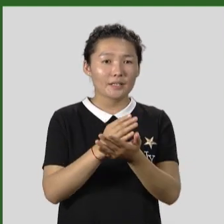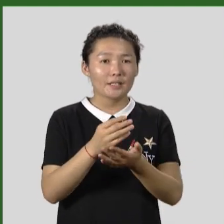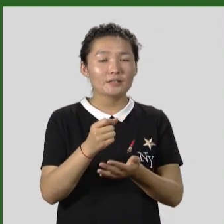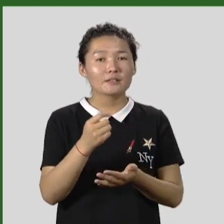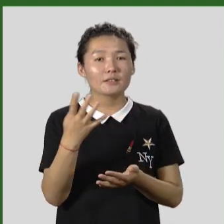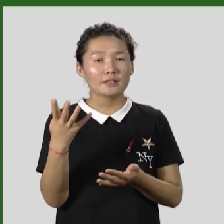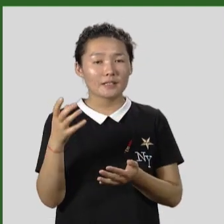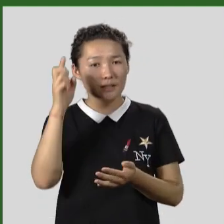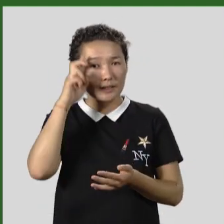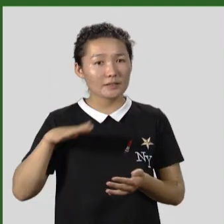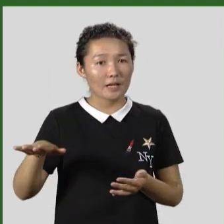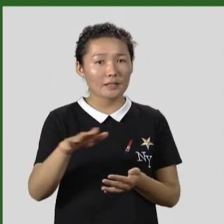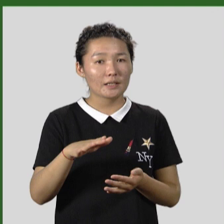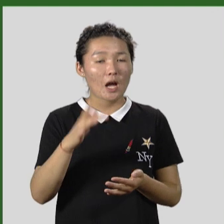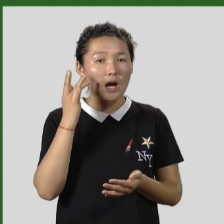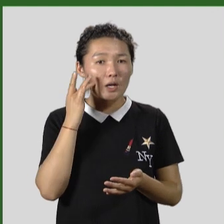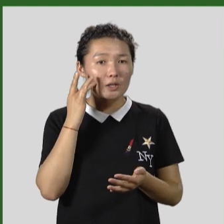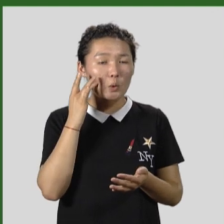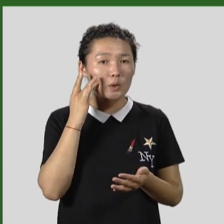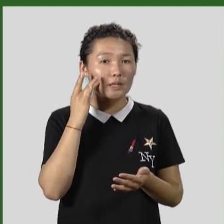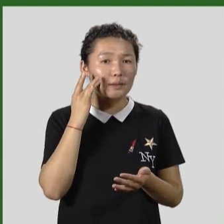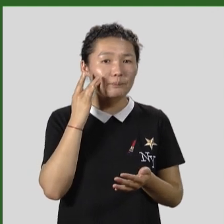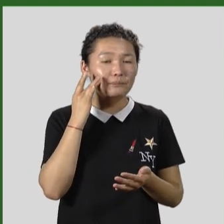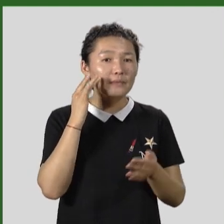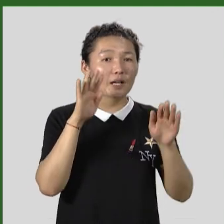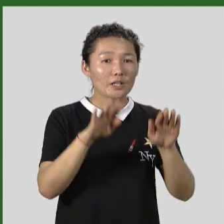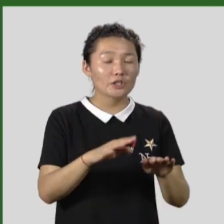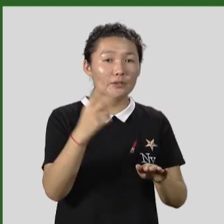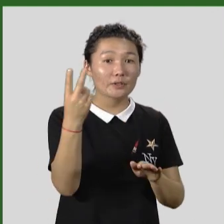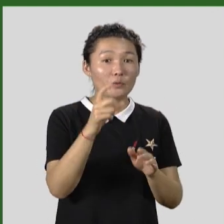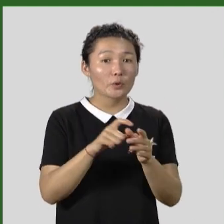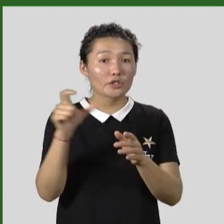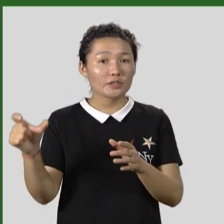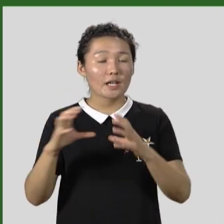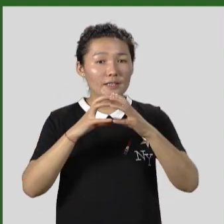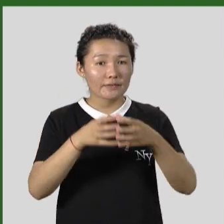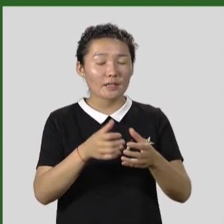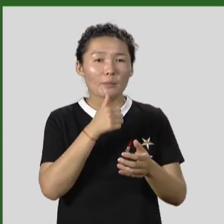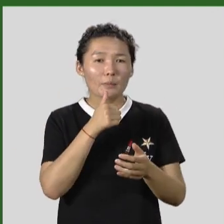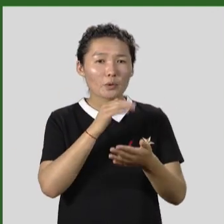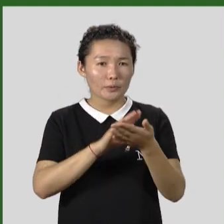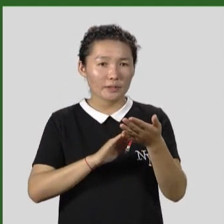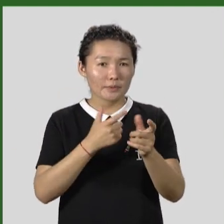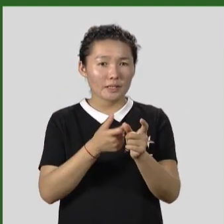стран, которые лежат в двух частях света. Попробуйте написать эти страны.